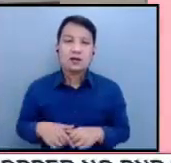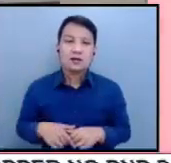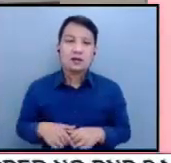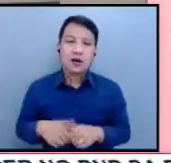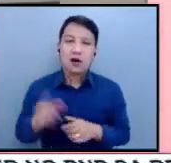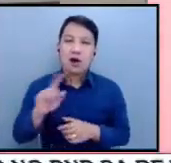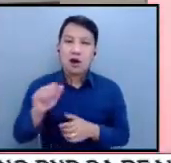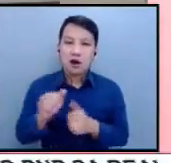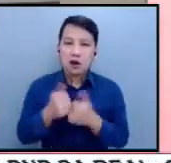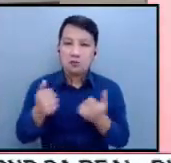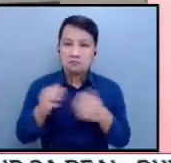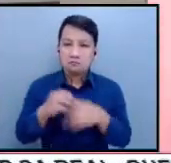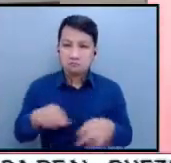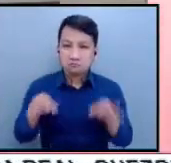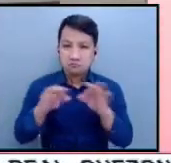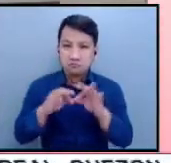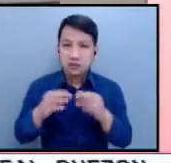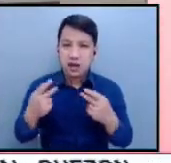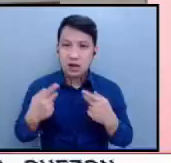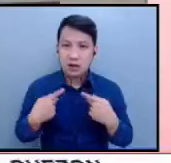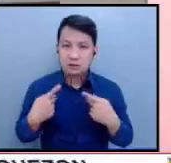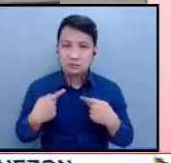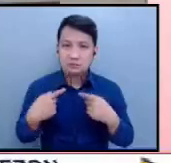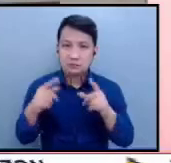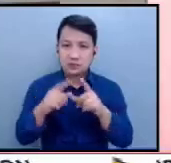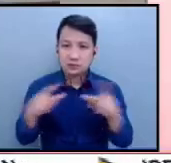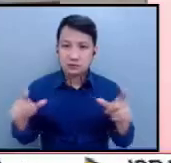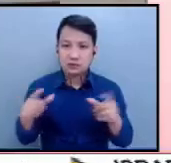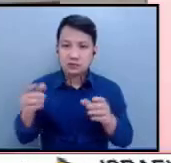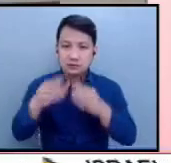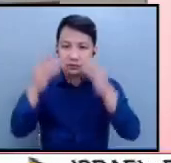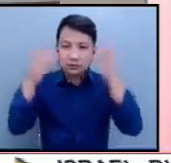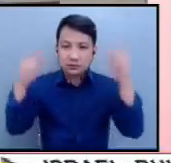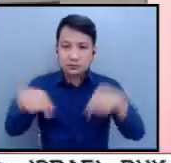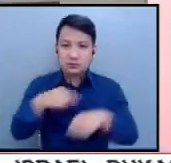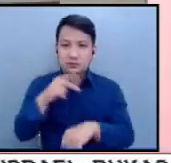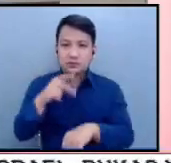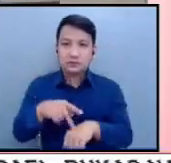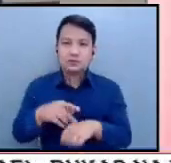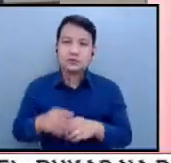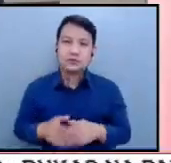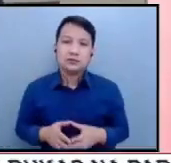po ba kahalaga na mayroon tayong ganitong pagdiriwang sa ating bansa?